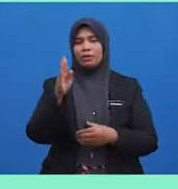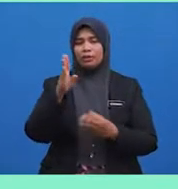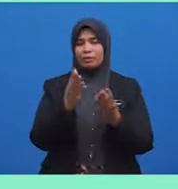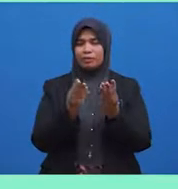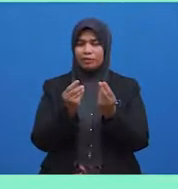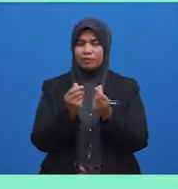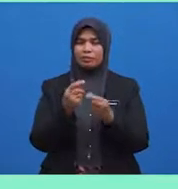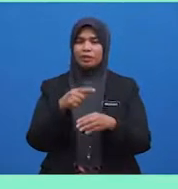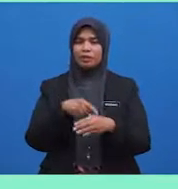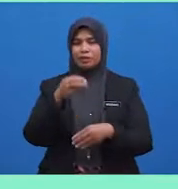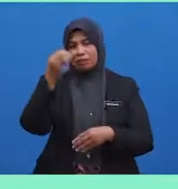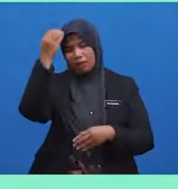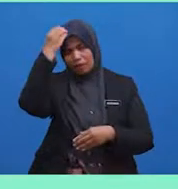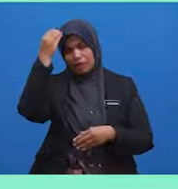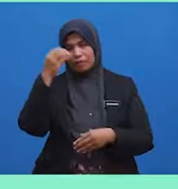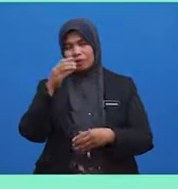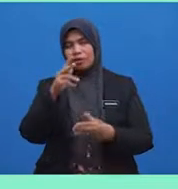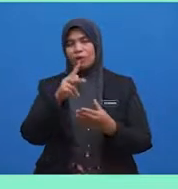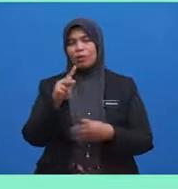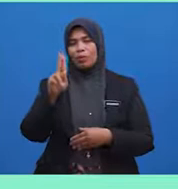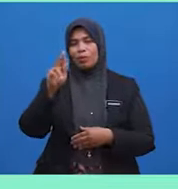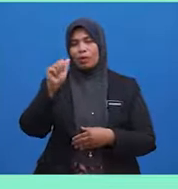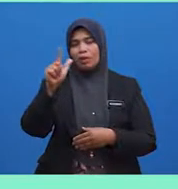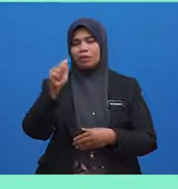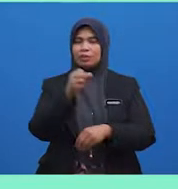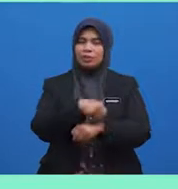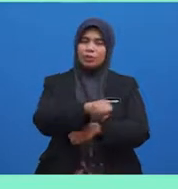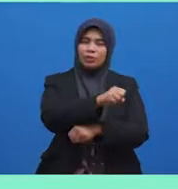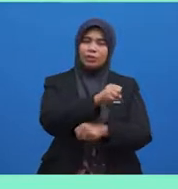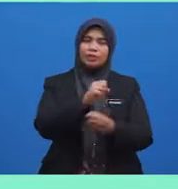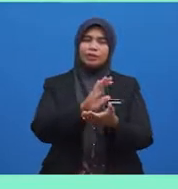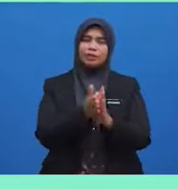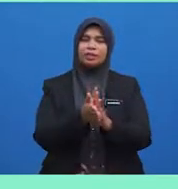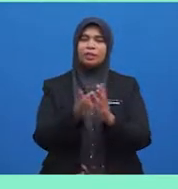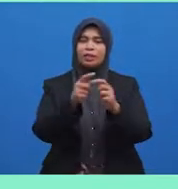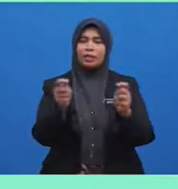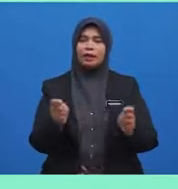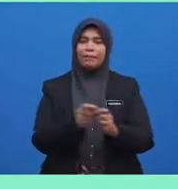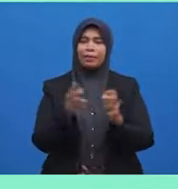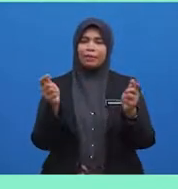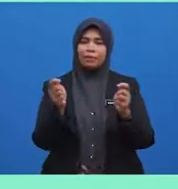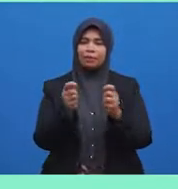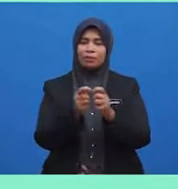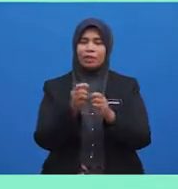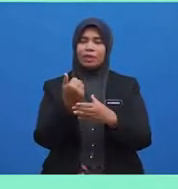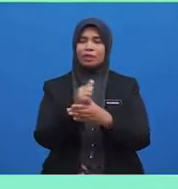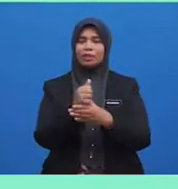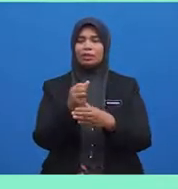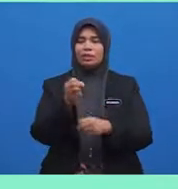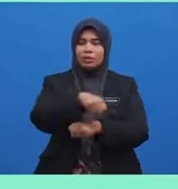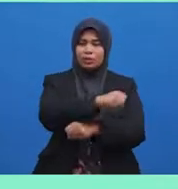Selangor. Kuala Sungai menjadi pertemuan di antara Sungai Kelang dan Sungai